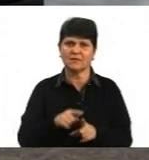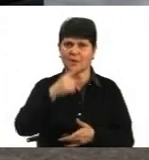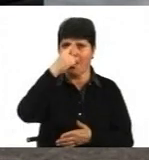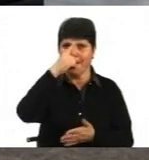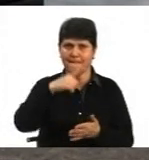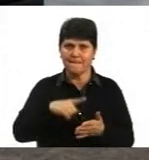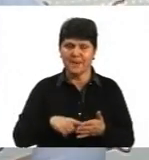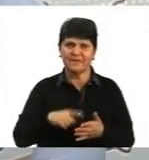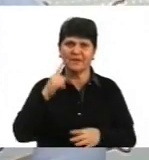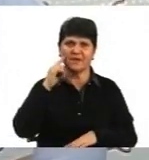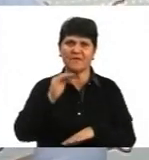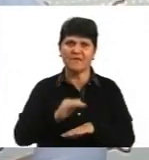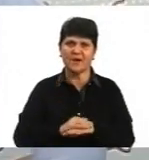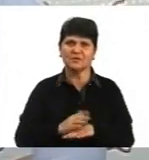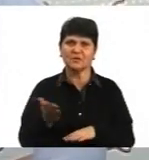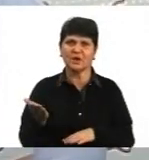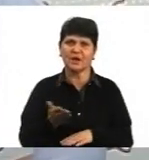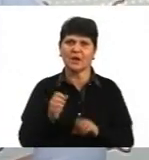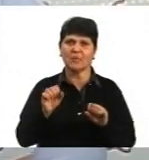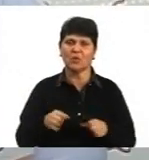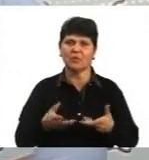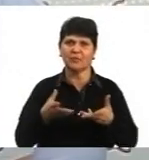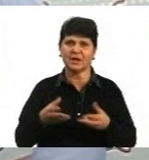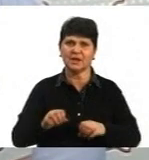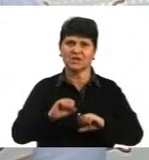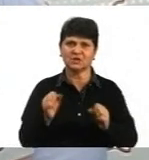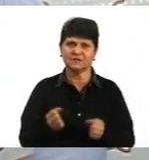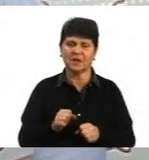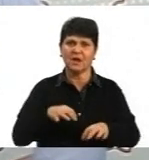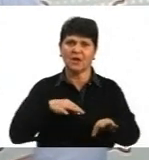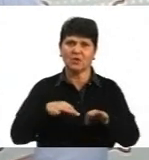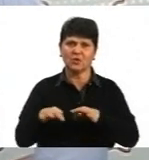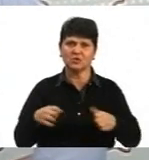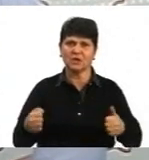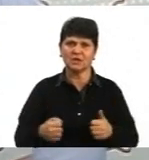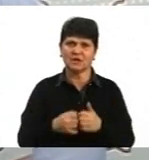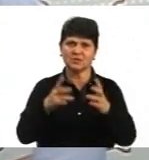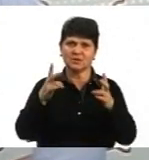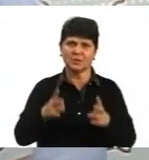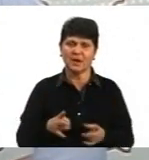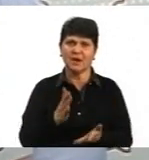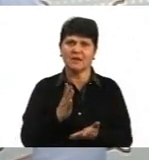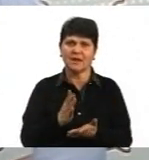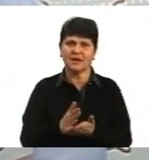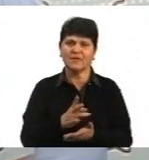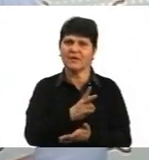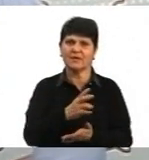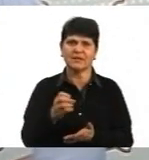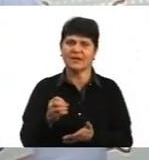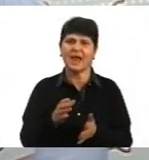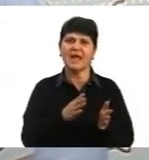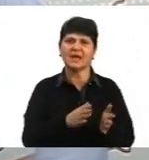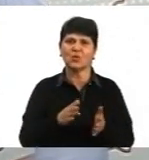певні фактори, які можуть впливати на швидкість, це і дорожньо-транспортні пригоди, і наявність нерегульованих пішохідних переходів, якщо